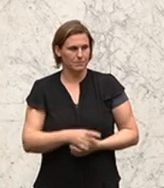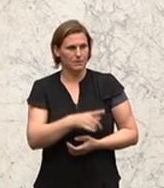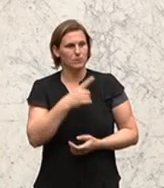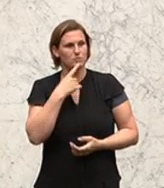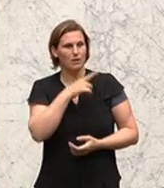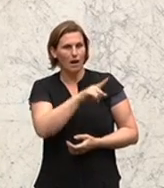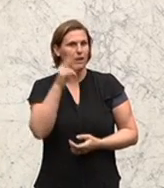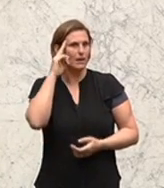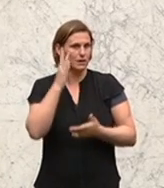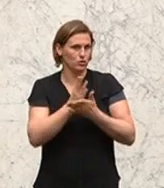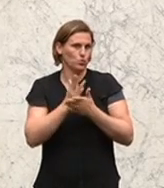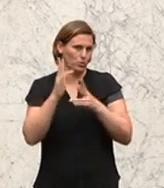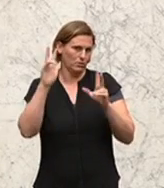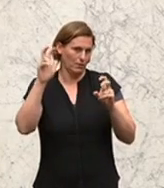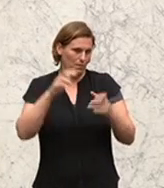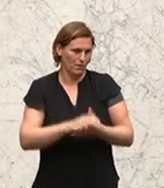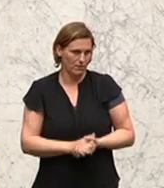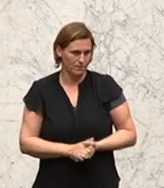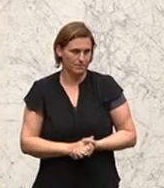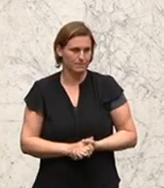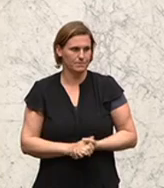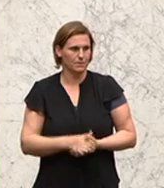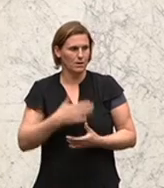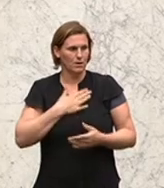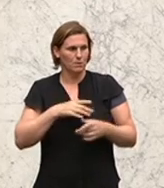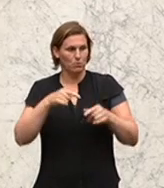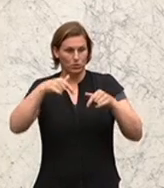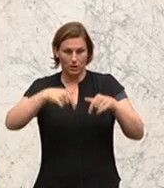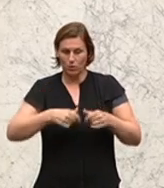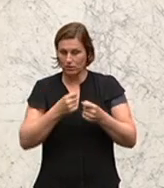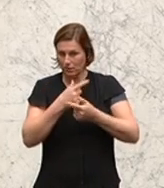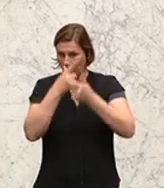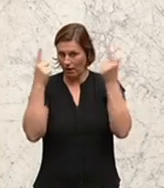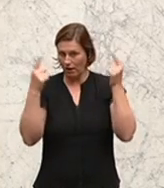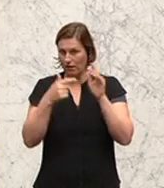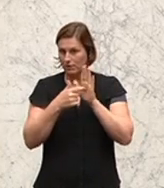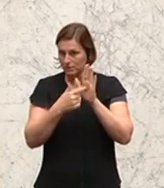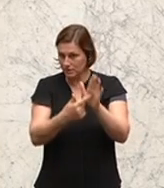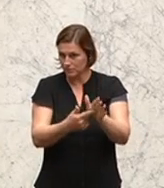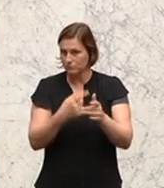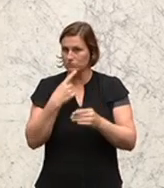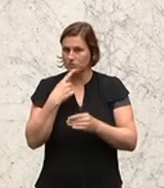ist. Und ich möchte auch hier klar zum Ausdruck bringen,